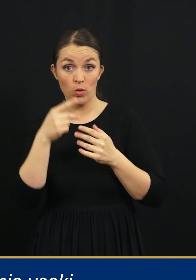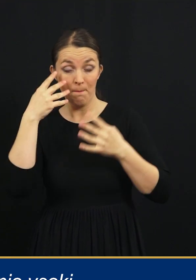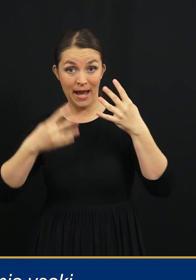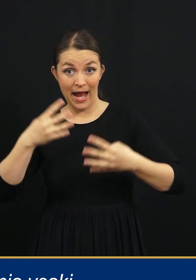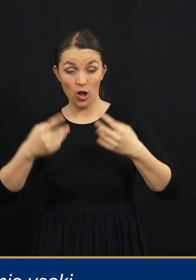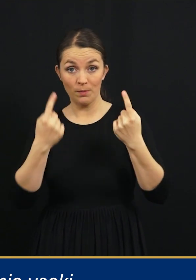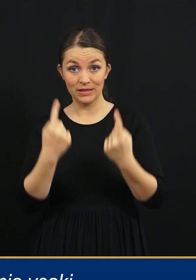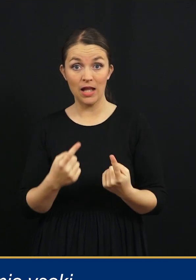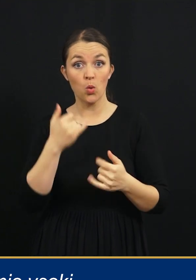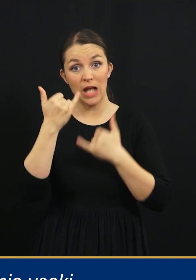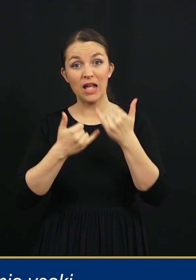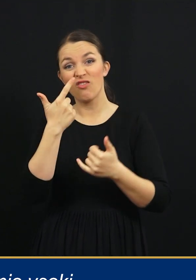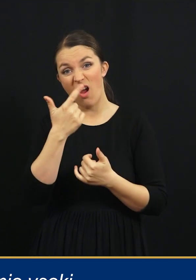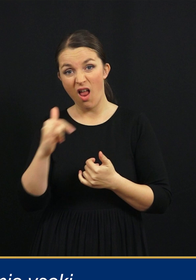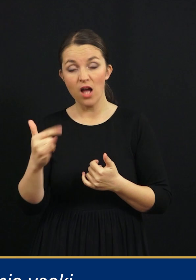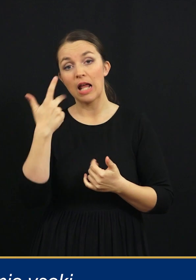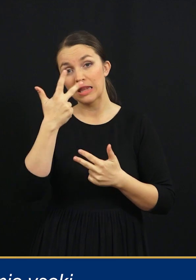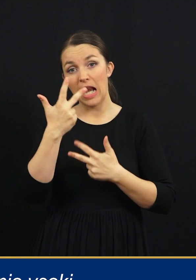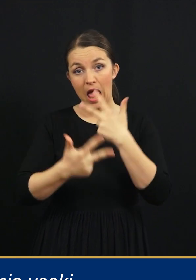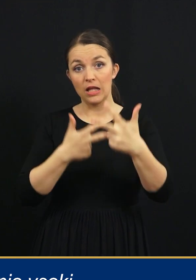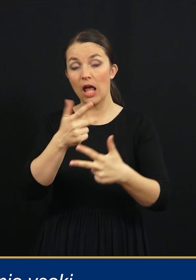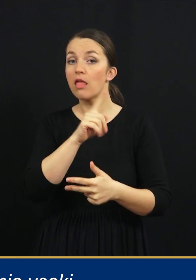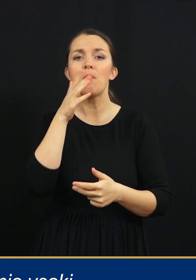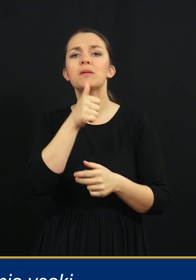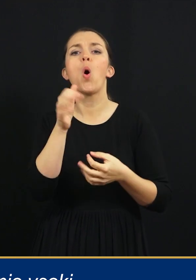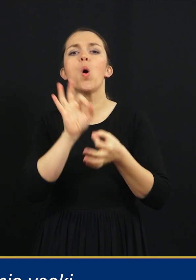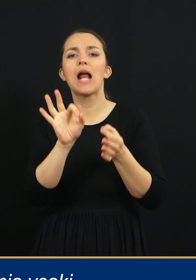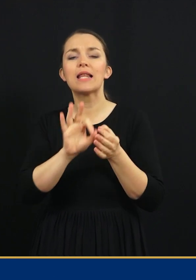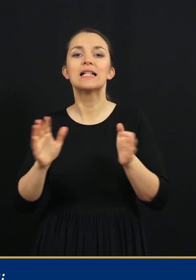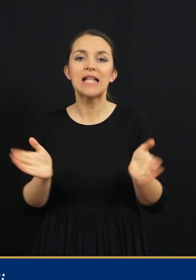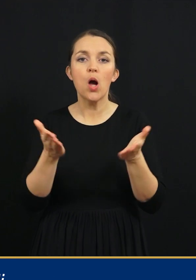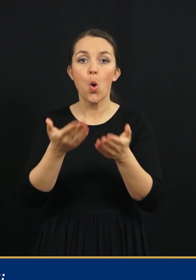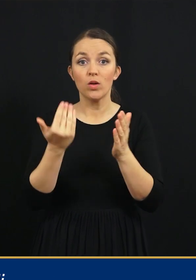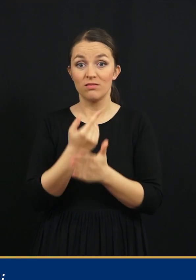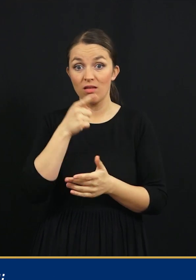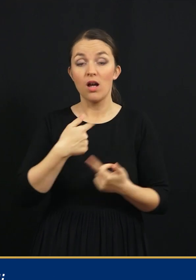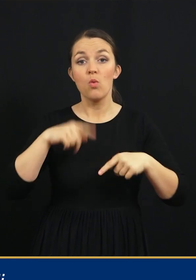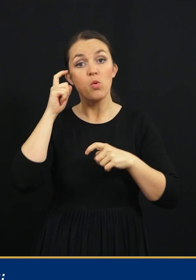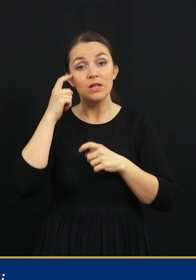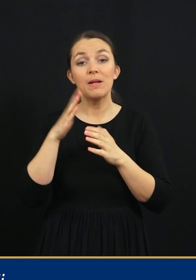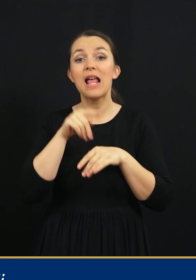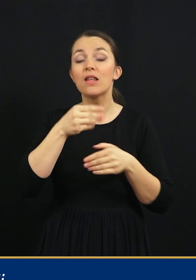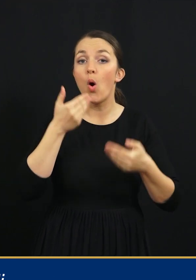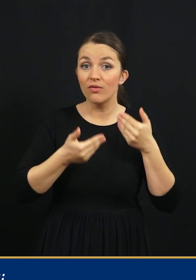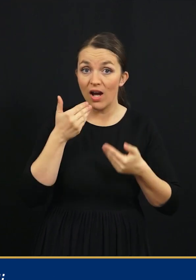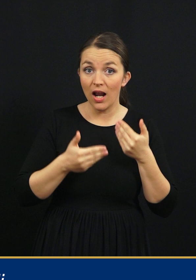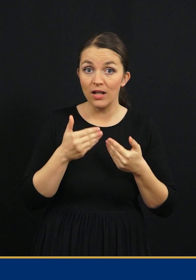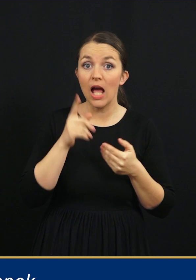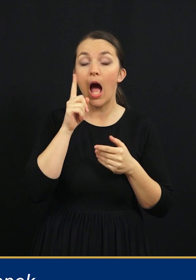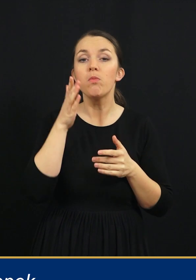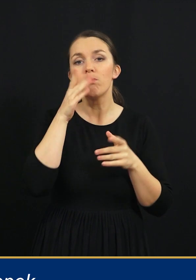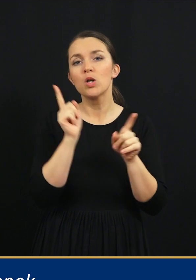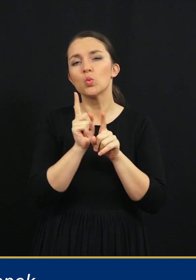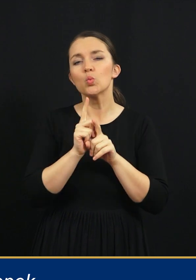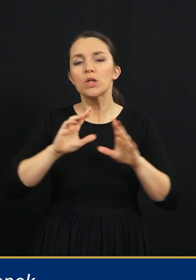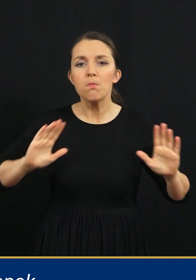pregledom stanja vsaki 2 leti ali 3 leta ne bi le ohranjali zagona, za katerega smo poskrbeli na tej konferenci, temveč bi